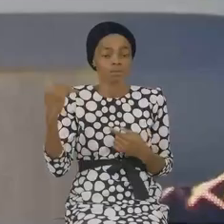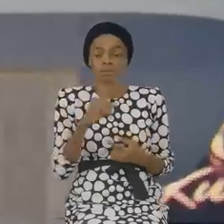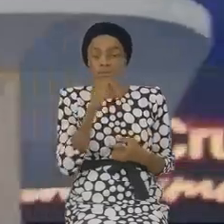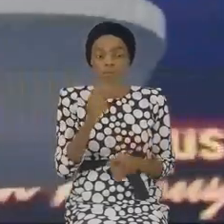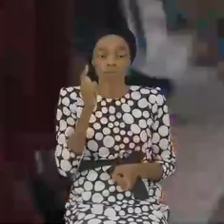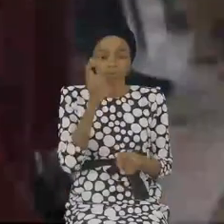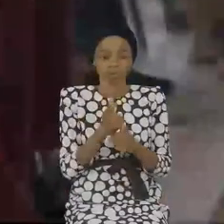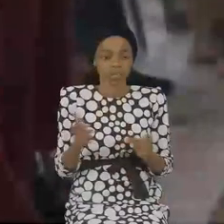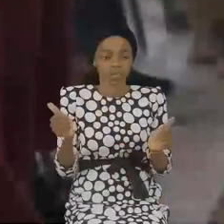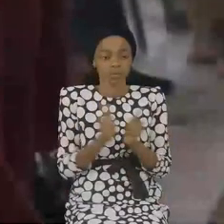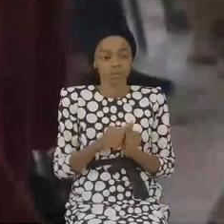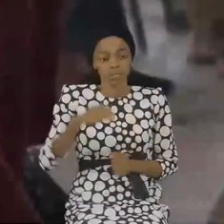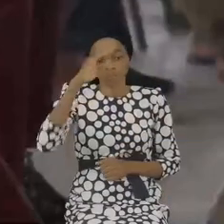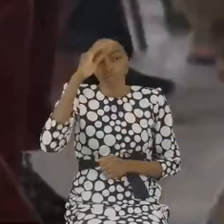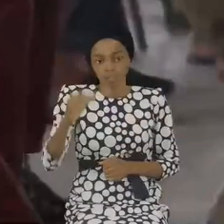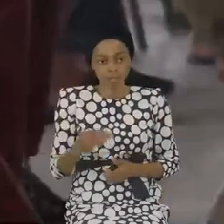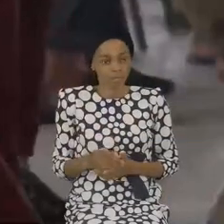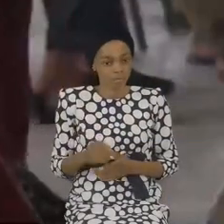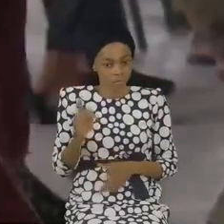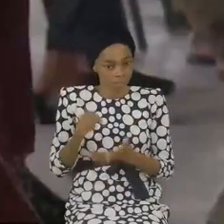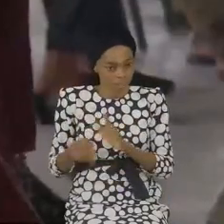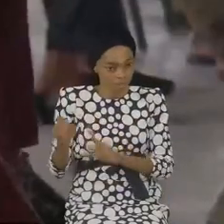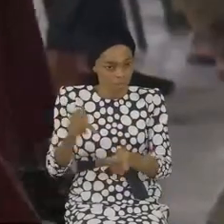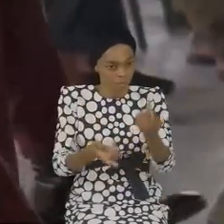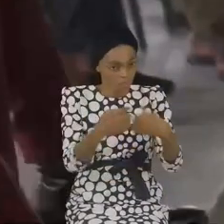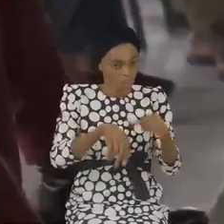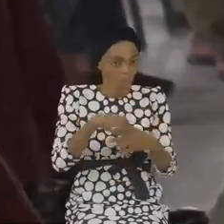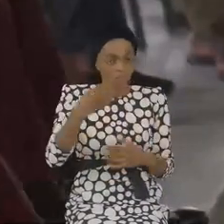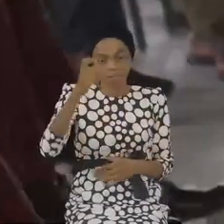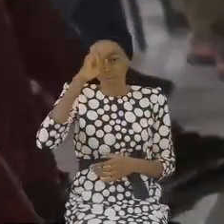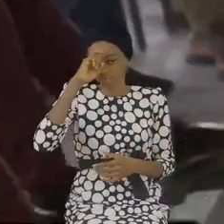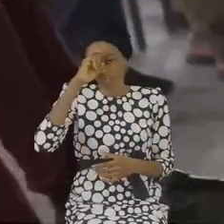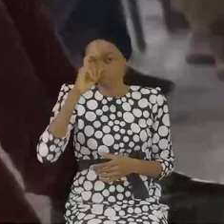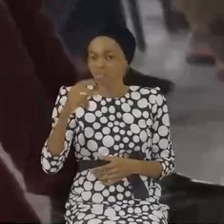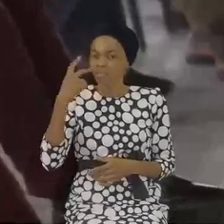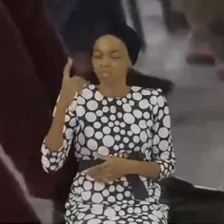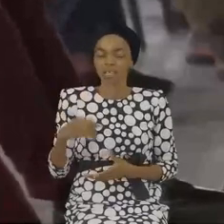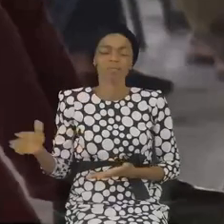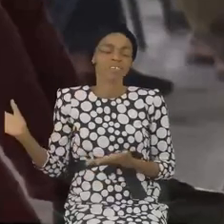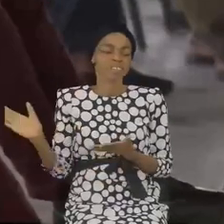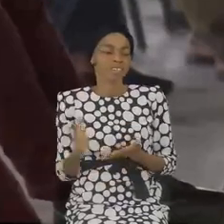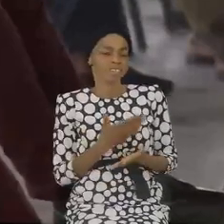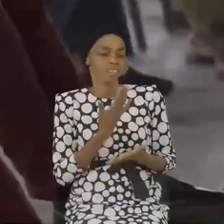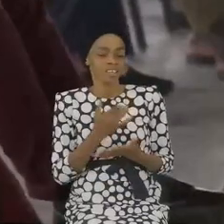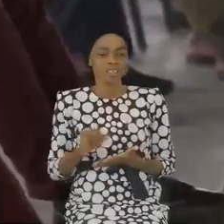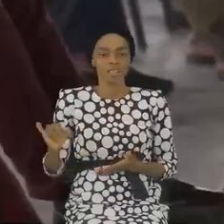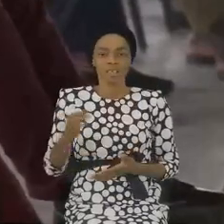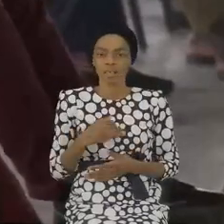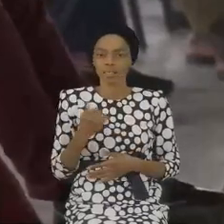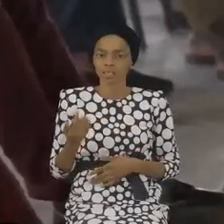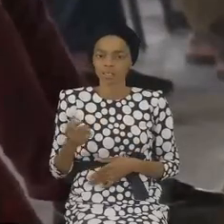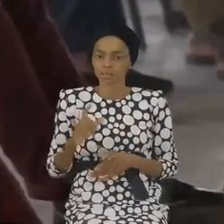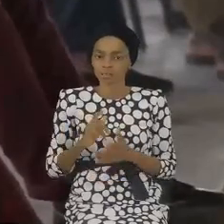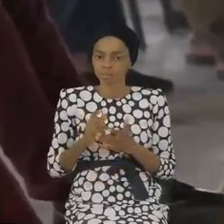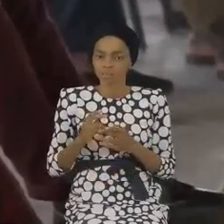envers lui. Ils sont sortis d'Égypte et vous les voyez chantant au moment où ils ont quitté la